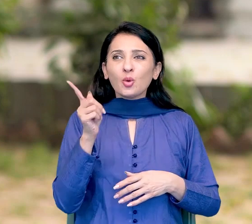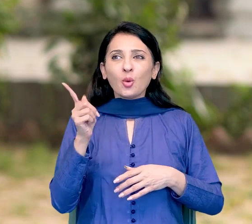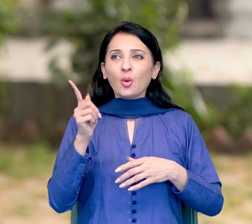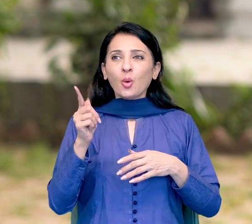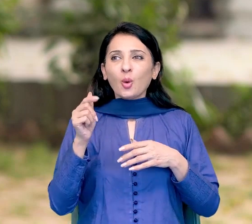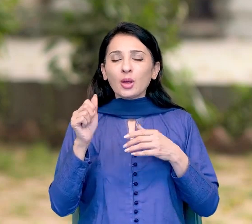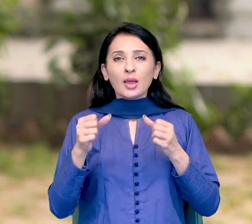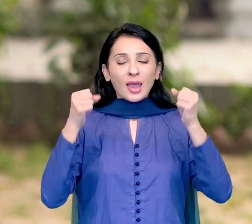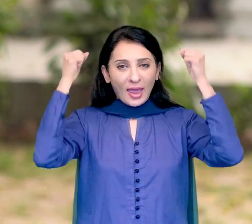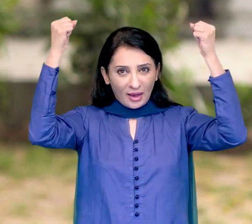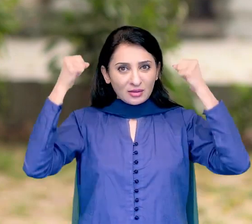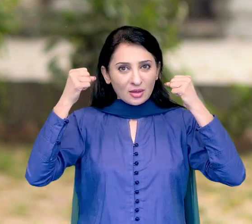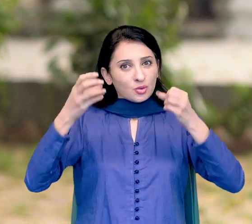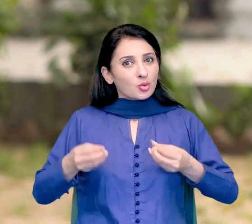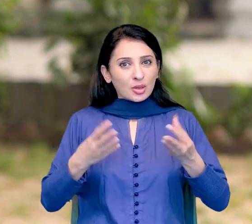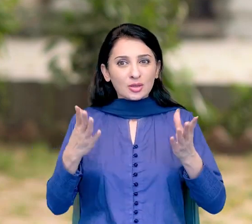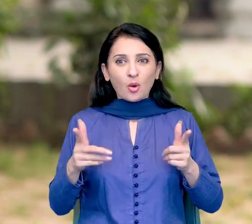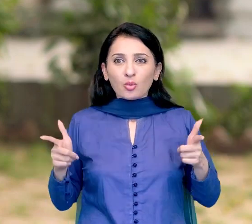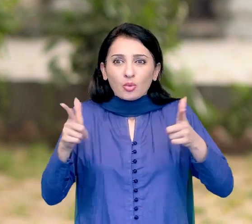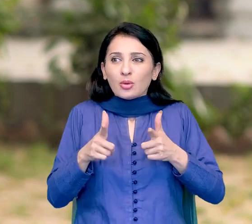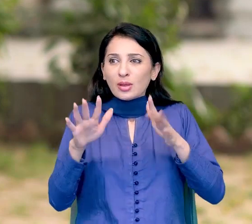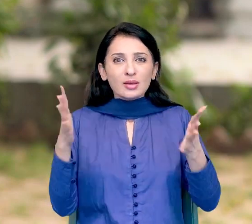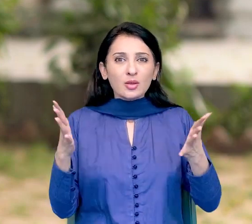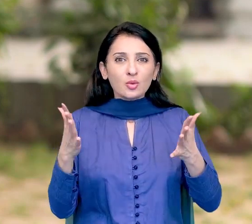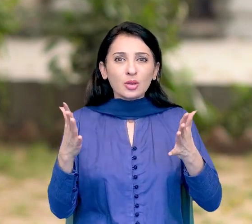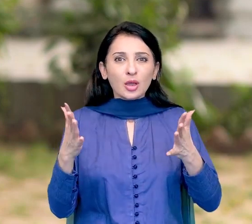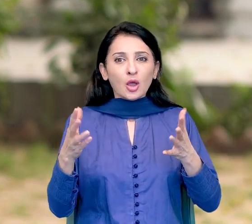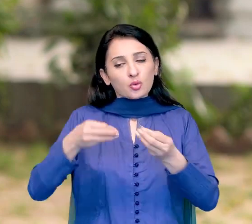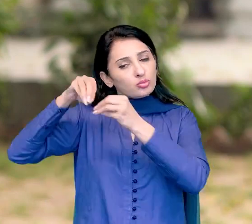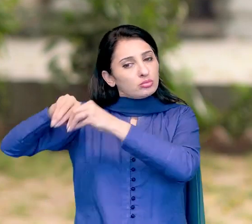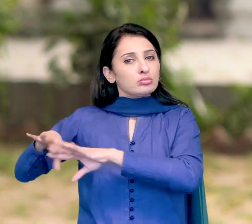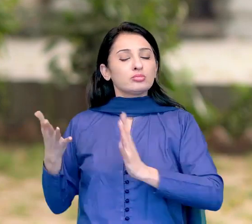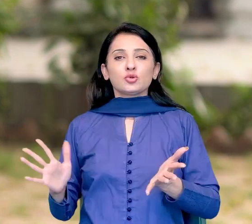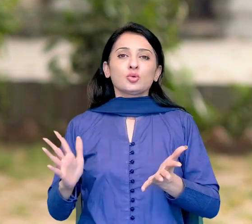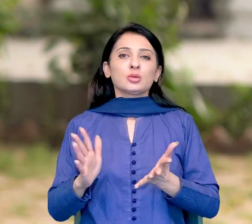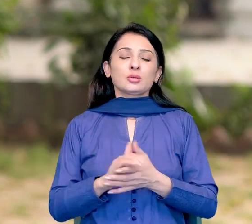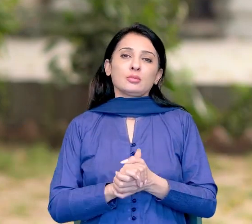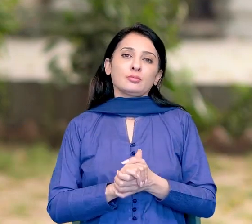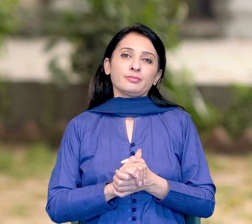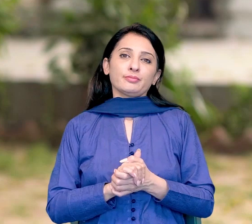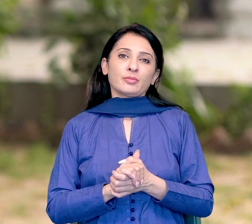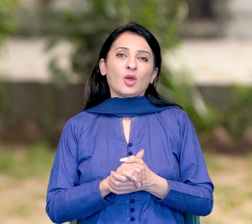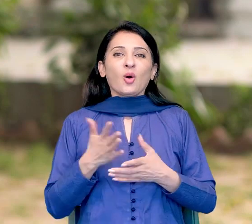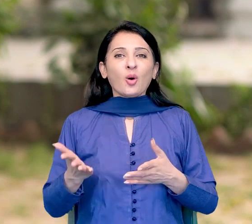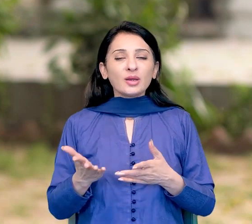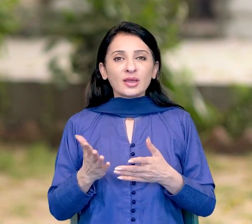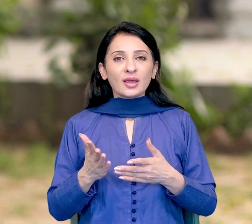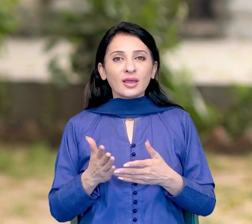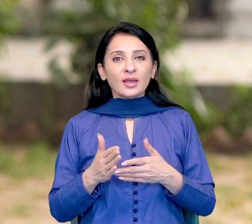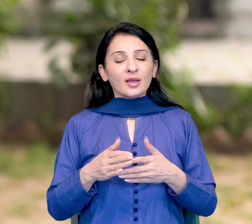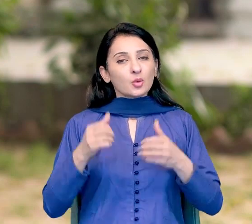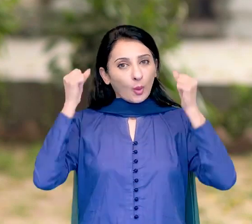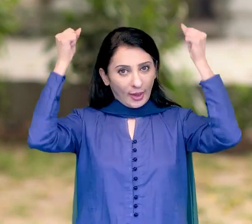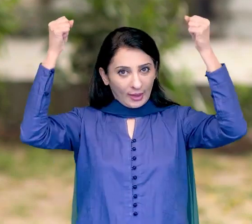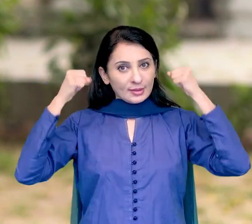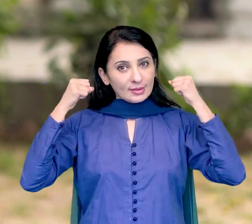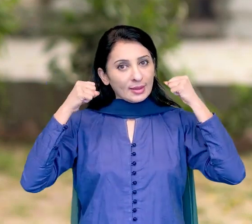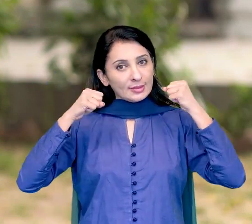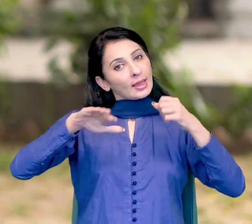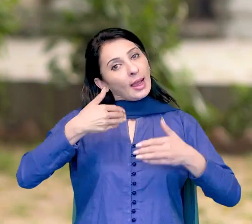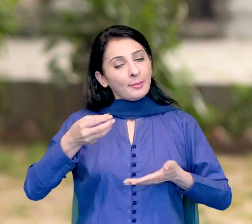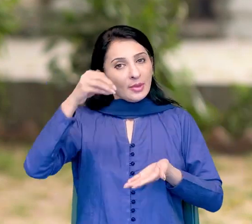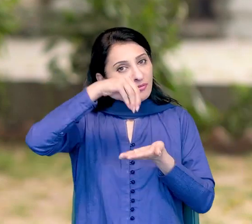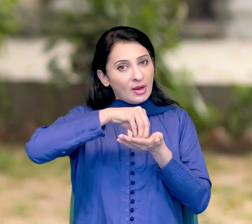وزن کم نہیں ہوتا تو وہ ڈس اپوائنٹ ہو کے چھوڑ دیتے ہیں، اینڈ دس از اے مسڈ اپرچونٹی. تو ایکسرسائز کے اپنے فائدے ہیں